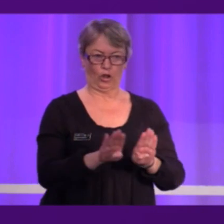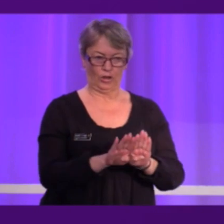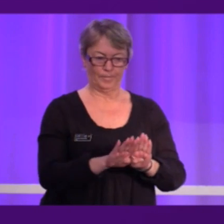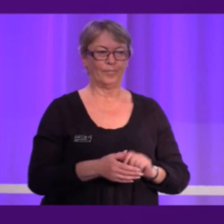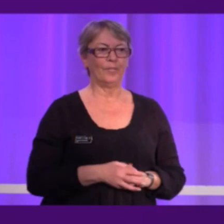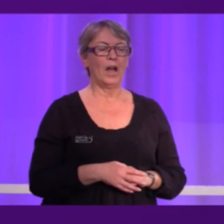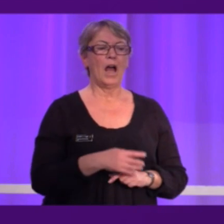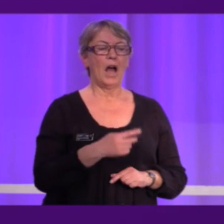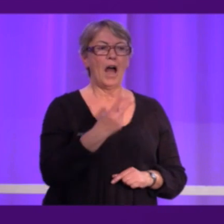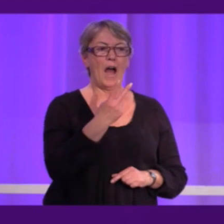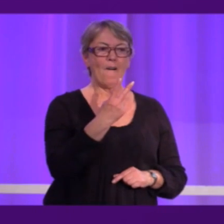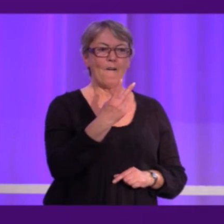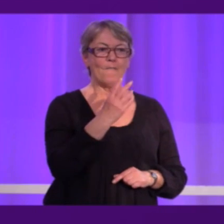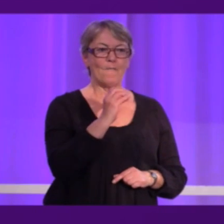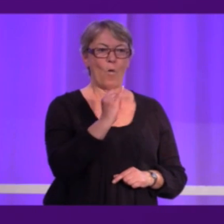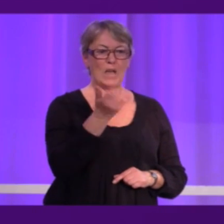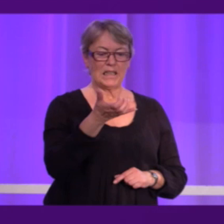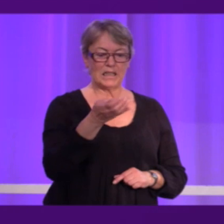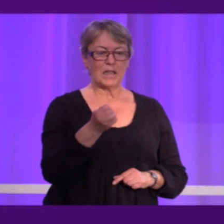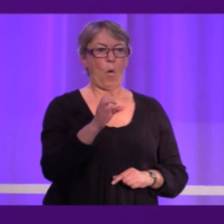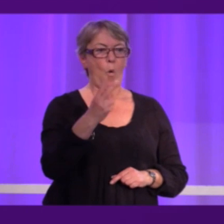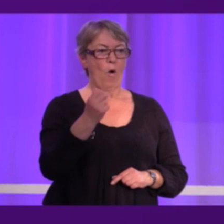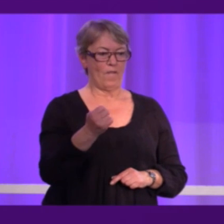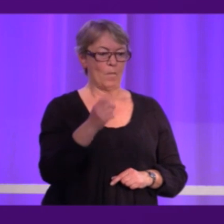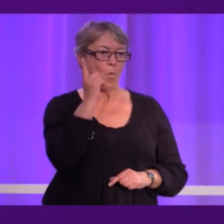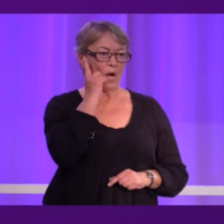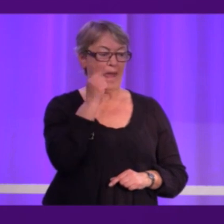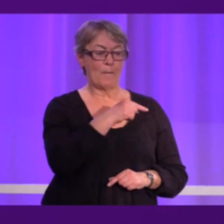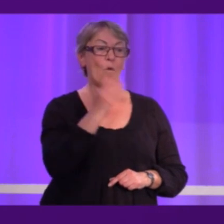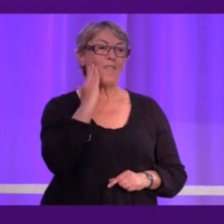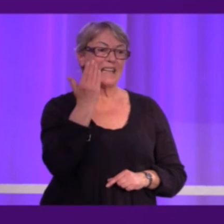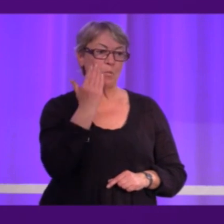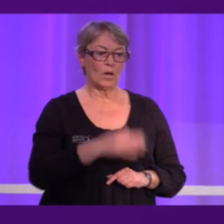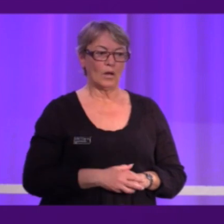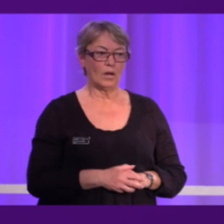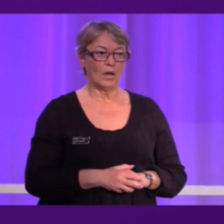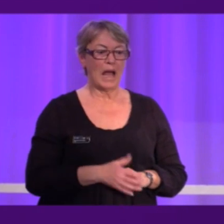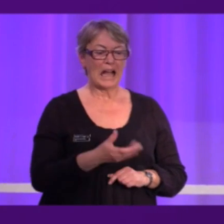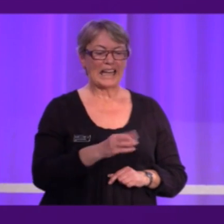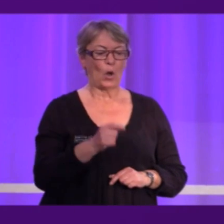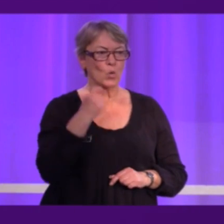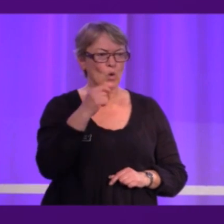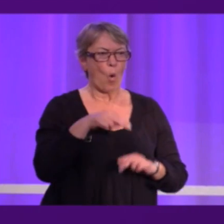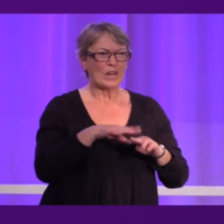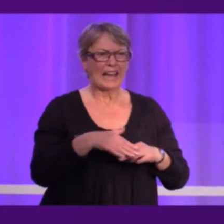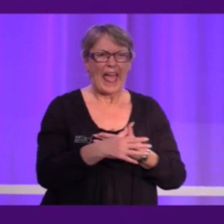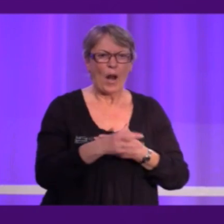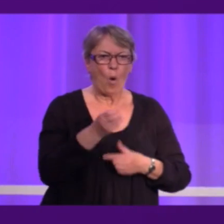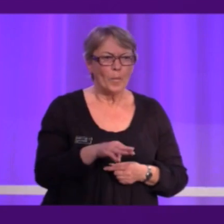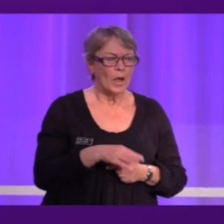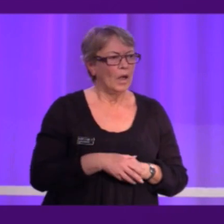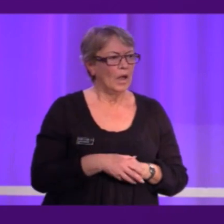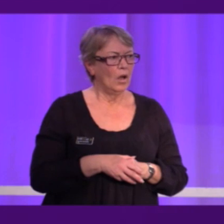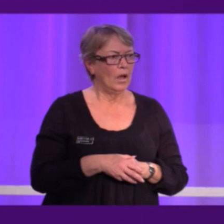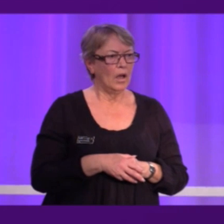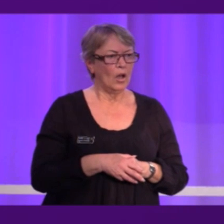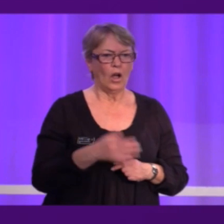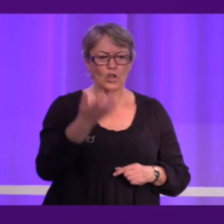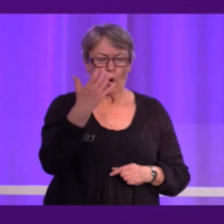18. Voice over i mobiltelefonen här på Facebook. Maria Johansson reser till Ängelholm från Bromma, Stockholm, är på en